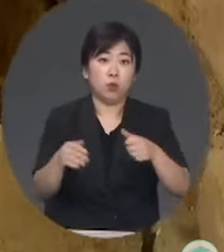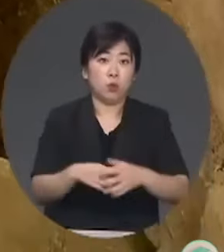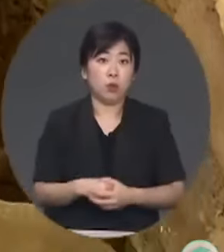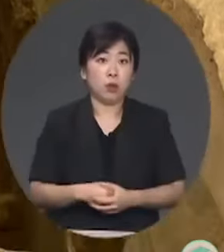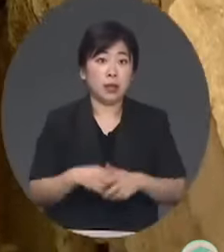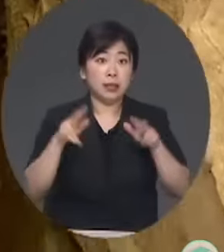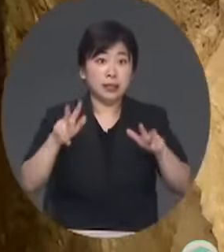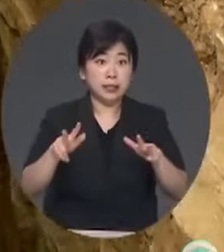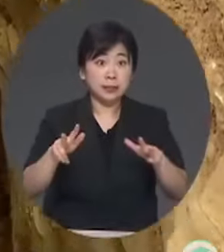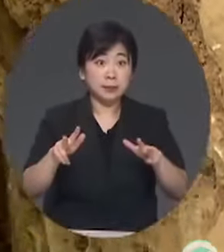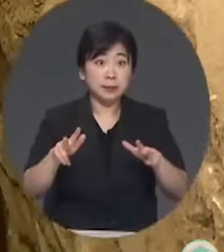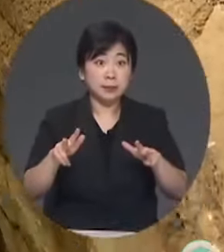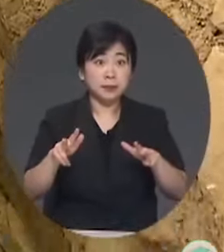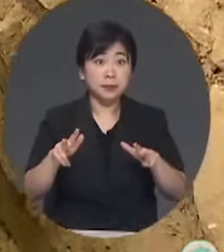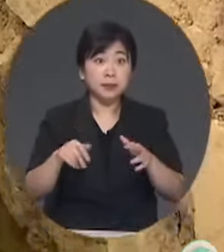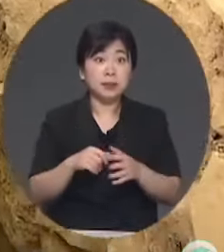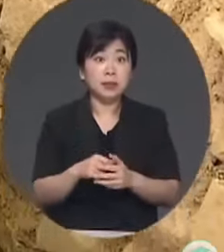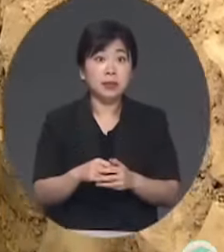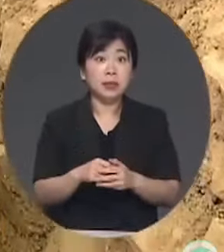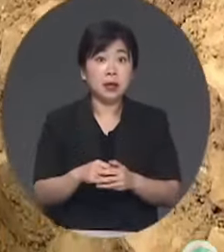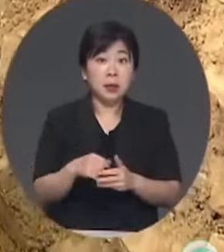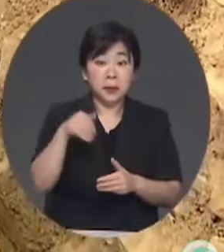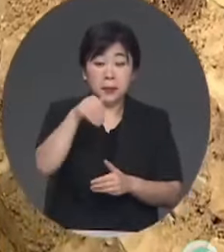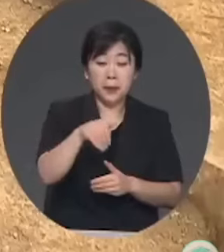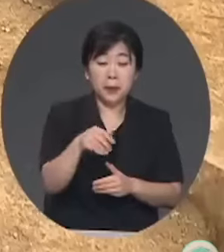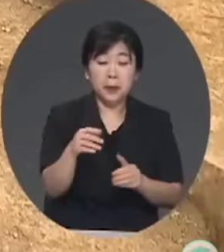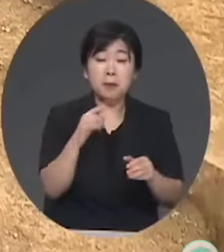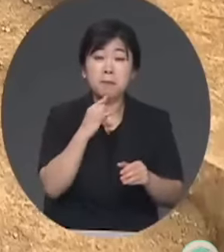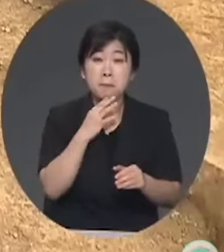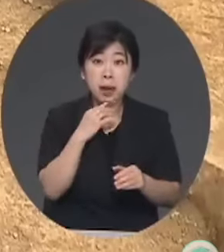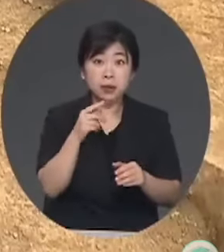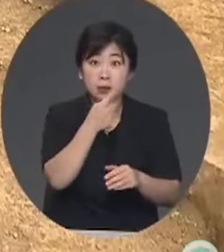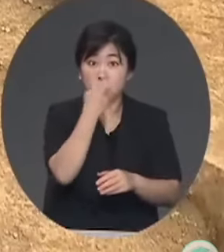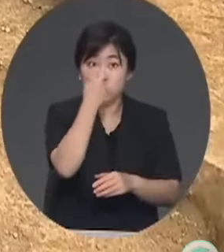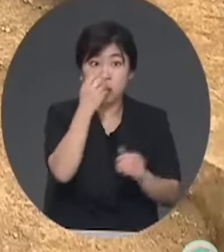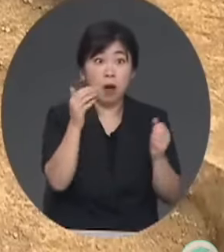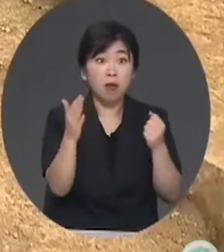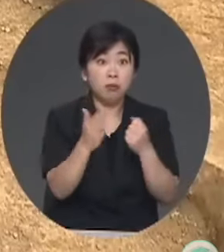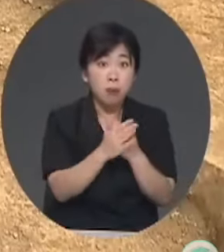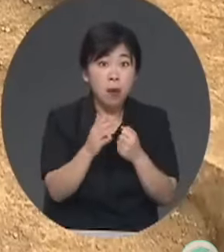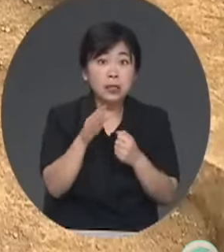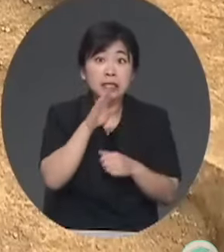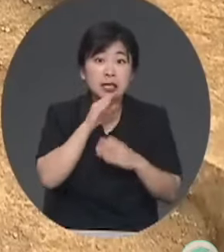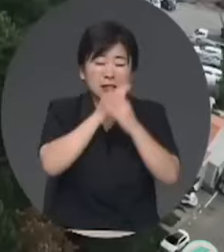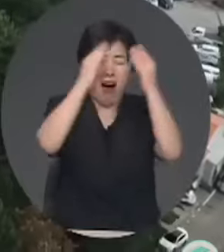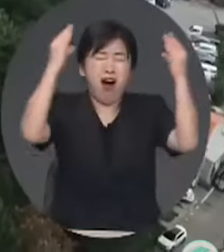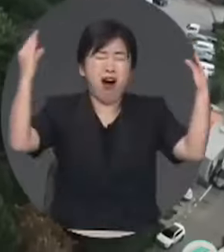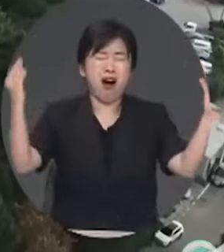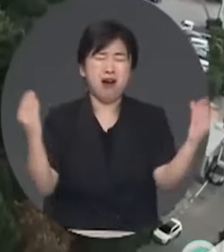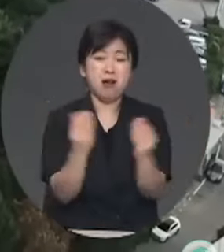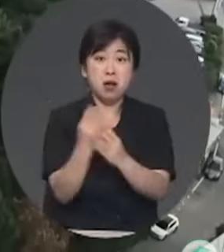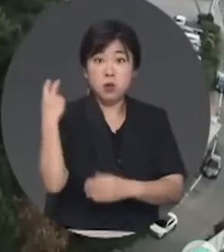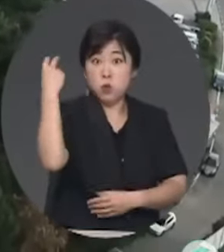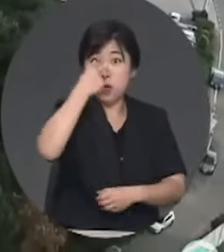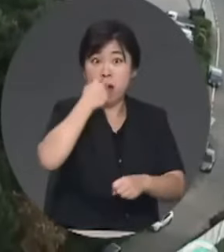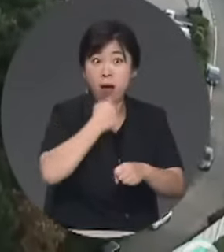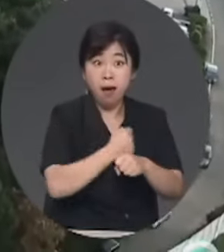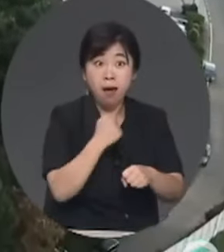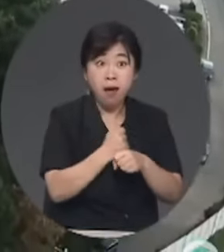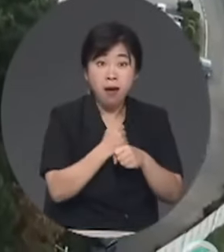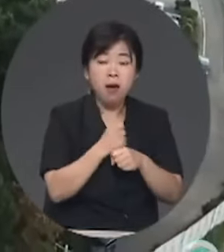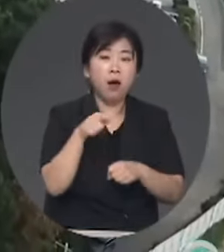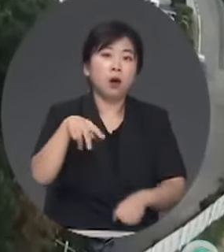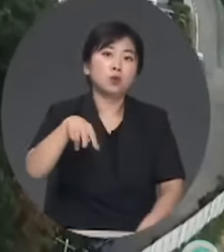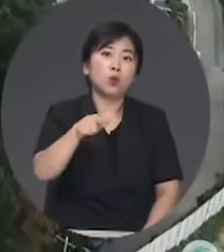현재 매장 주체부만 조사된 상태여서 봉토 정밀 조사까지 이루어진다면 소가야의